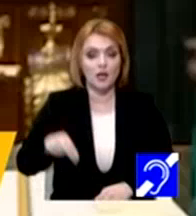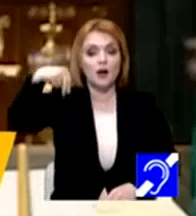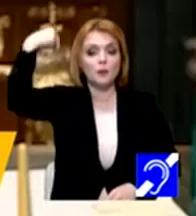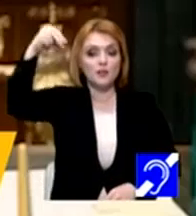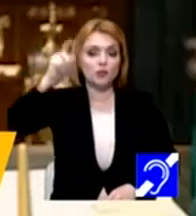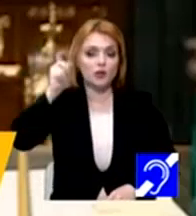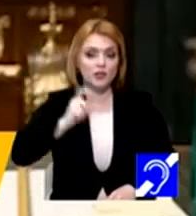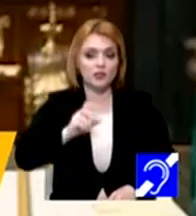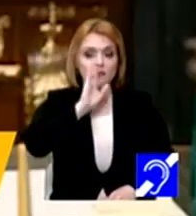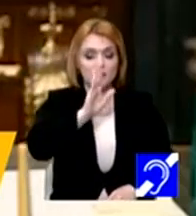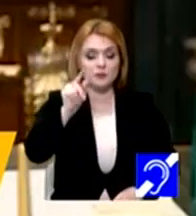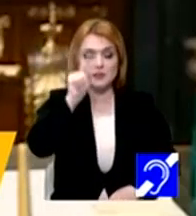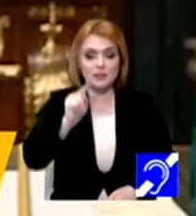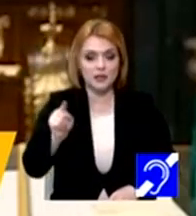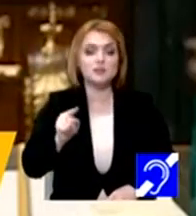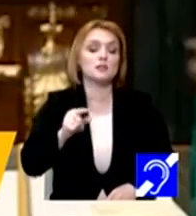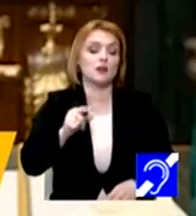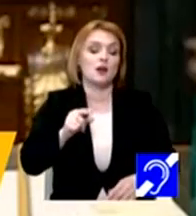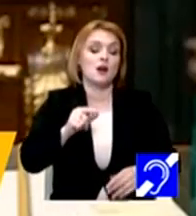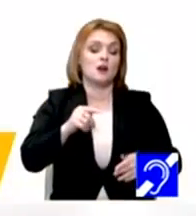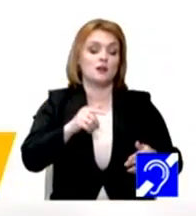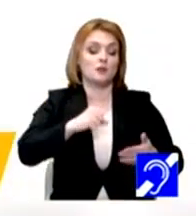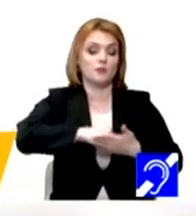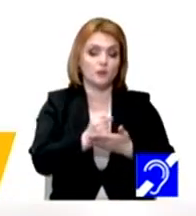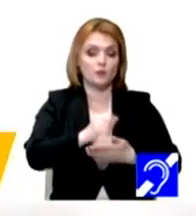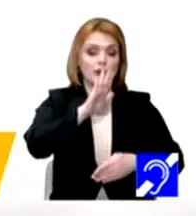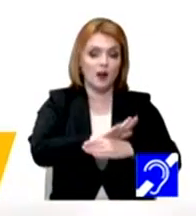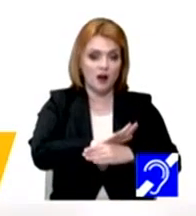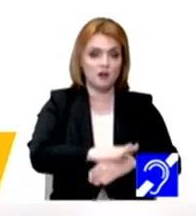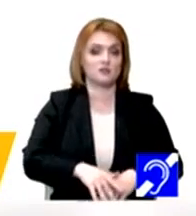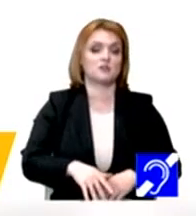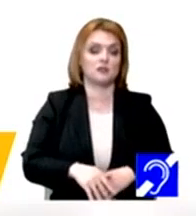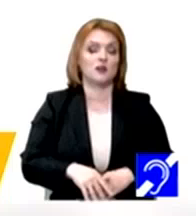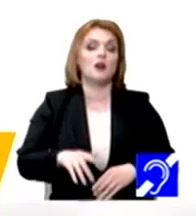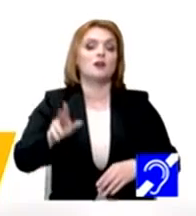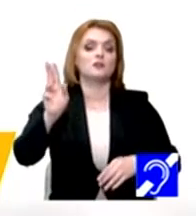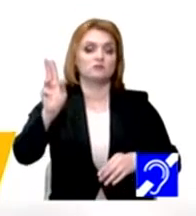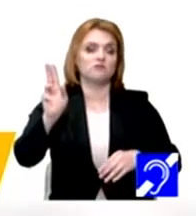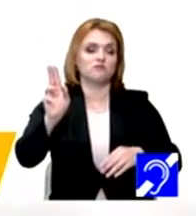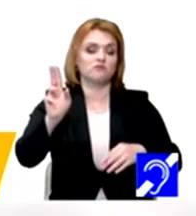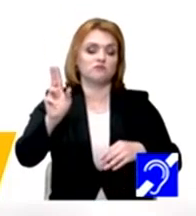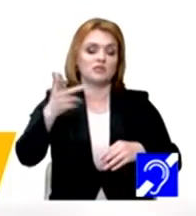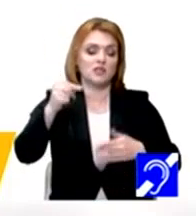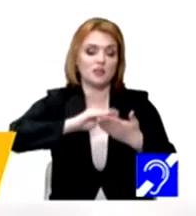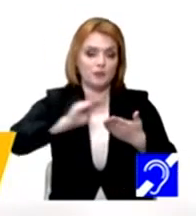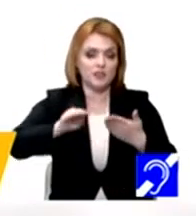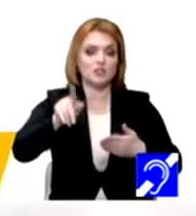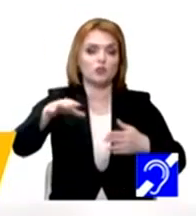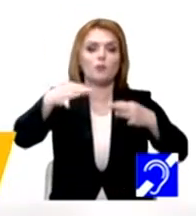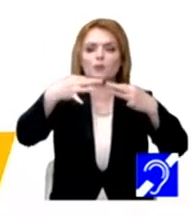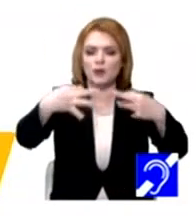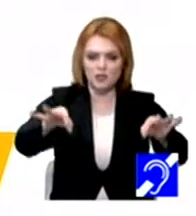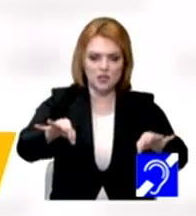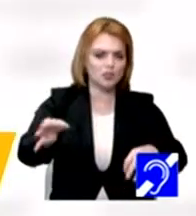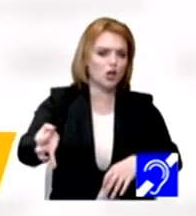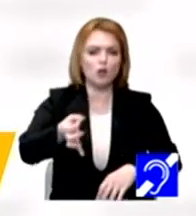Președintele Ucrainei, Volodymyr Zelensky, a emis un decret prin care se permite omorirea militarilor ruși pe teritoriul țării de către oricine, chiar și